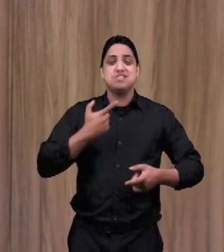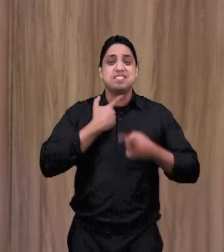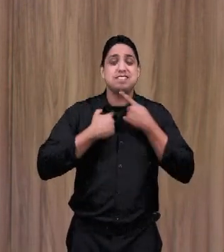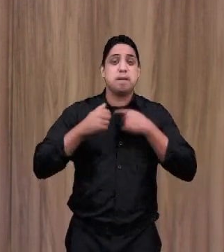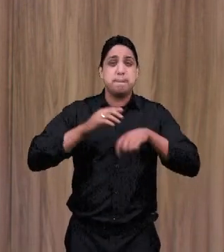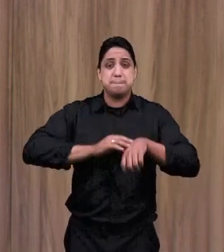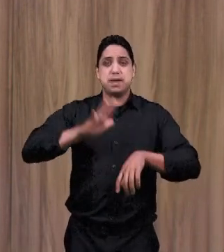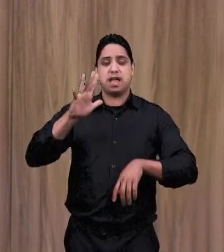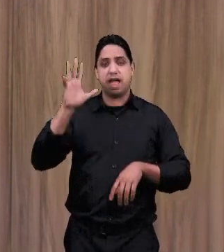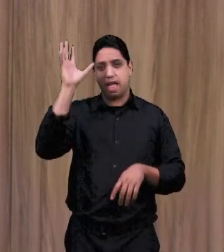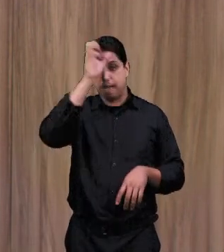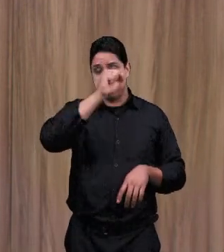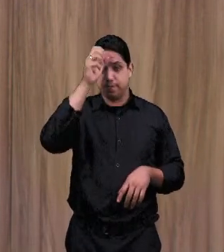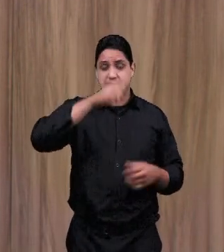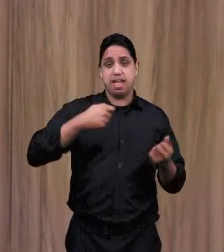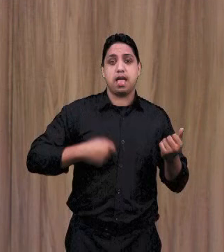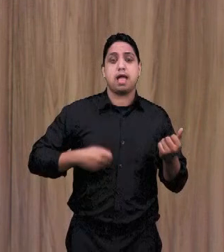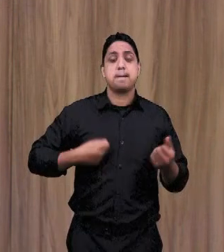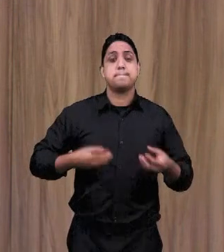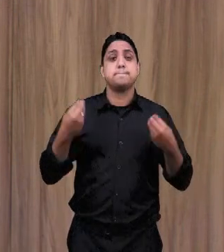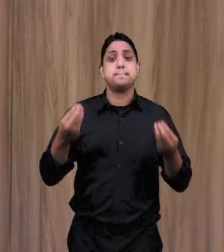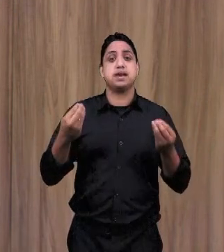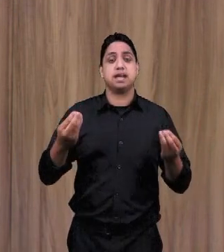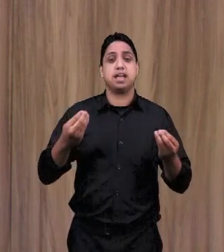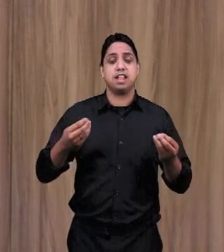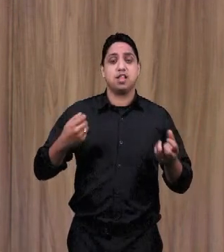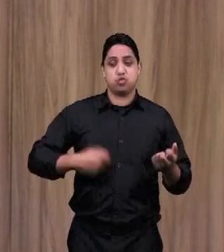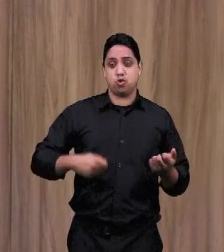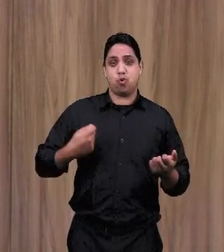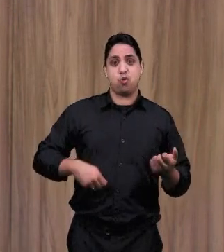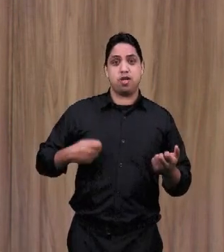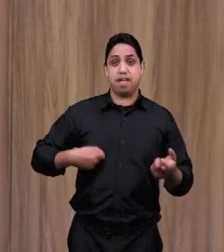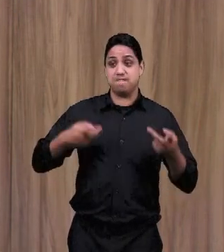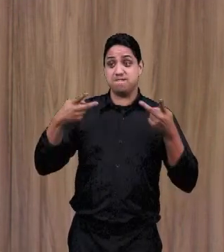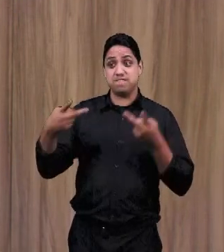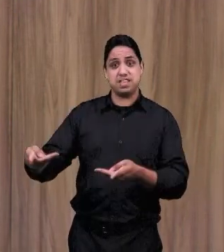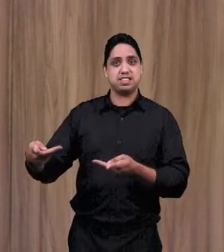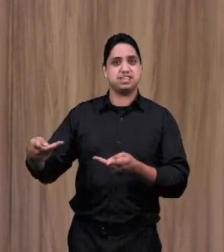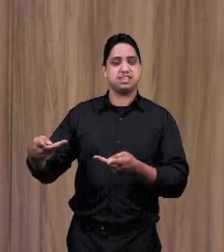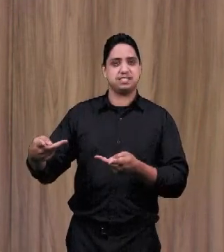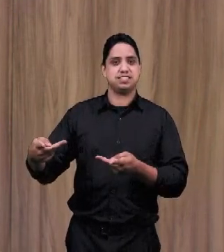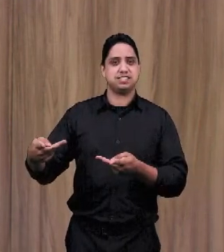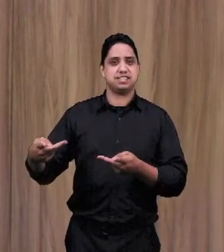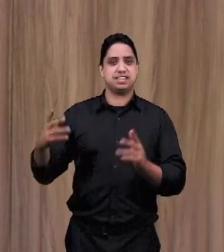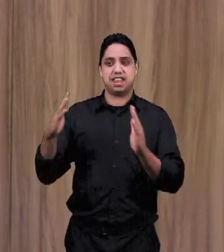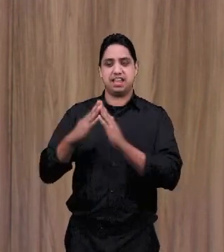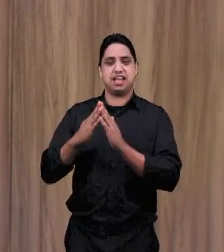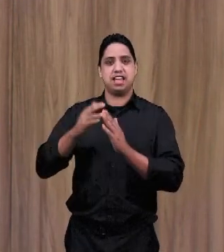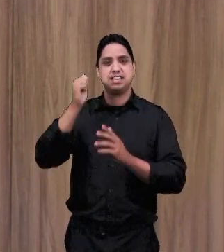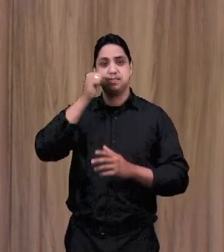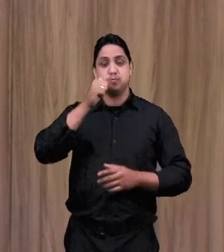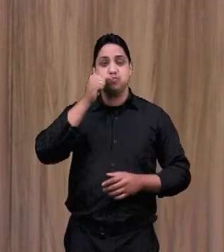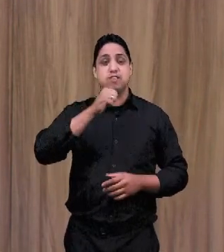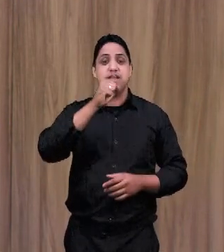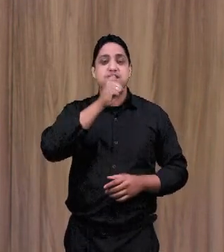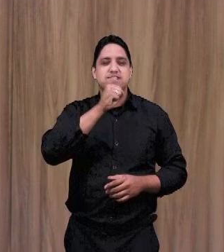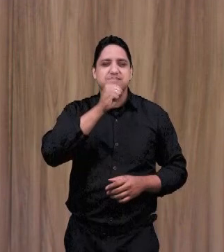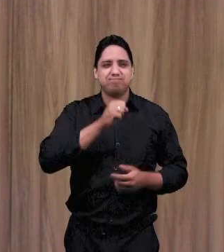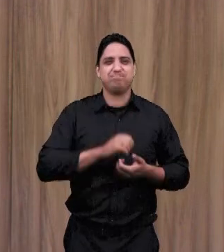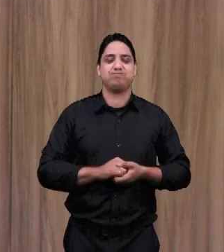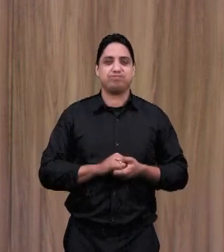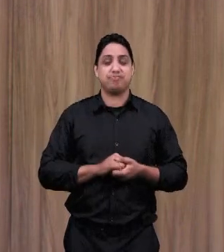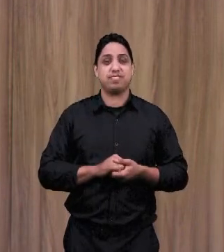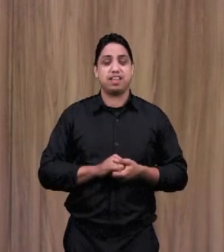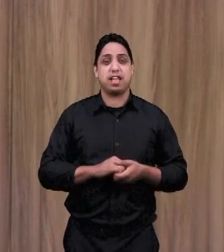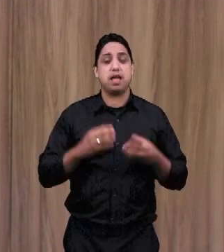en apprendre l'instrument, c'est de jouer dans les visites, chez les dames âgées, cela